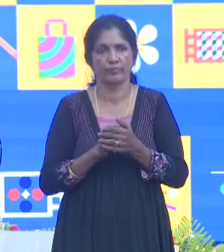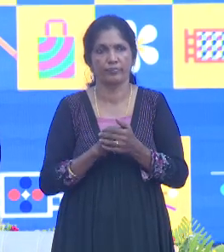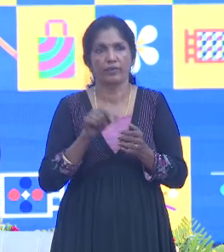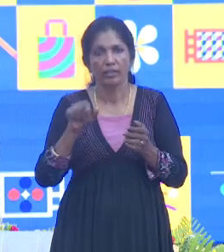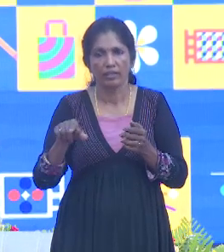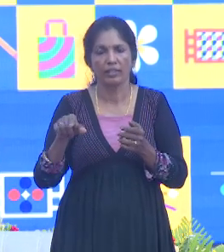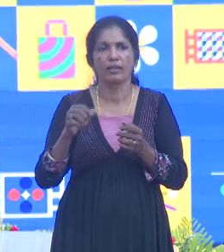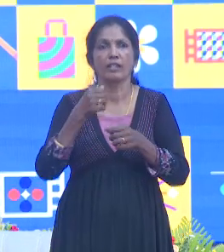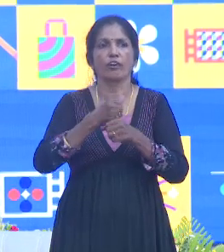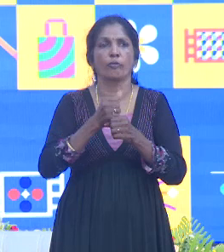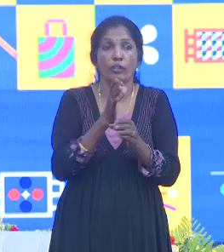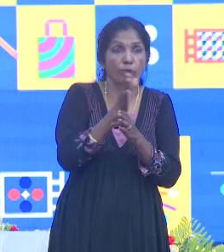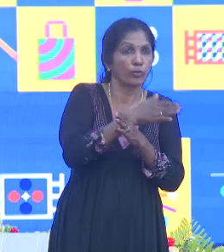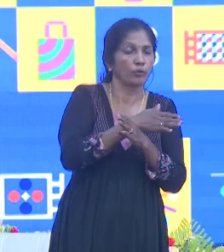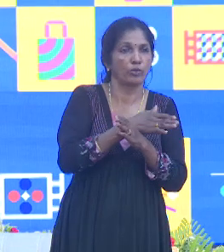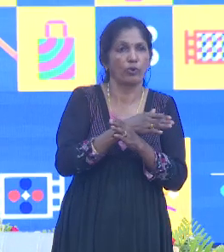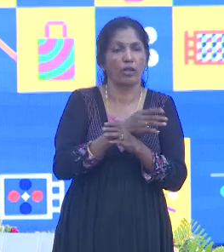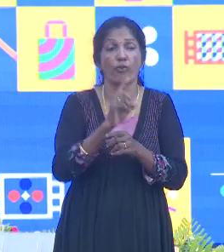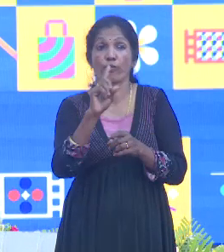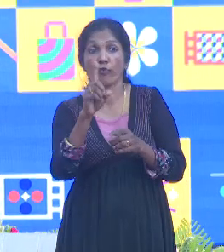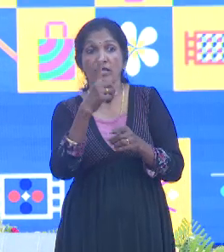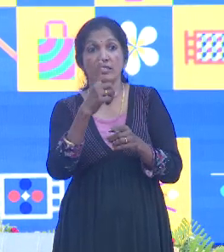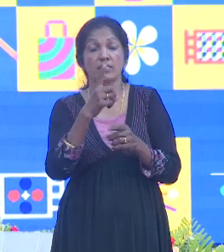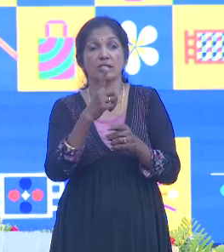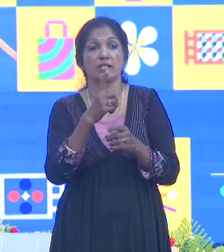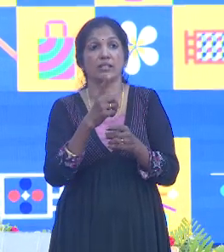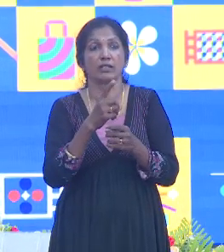ആ ഗവൺമെൻറ്റിൻ്റെ മുമ്പിലുള്ള ആദ്യ പരിഗണന